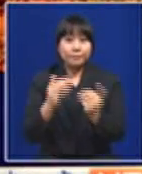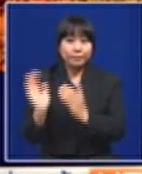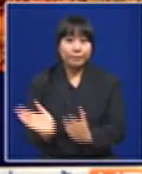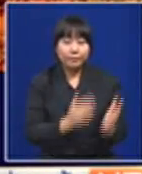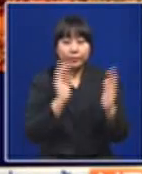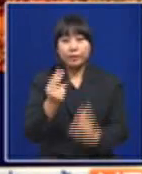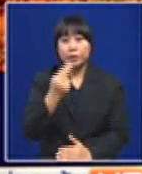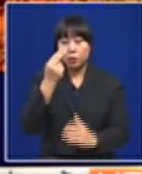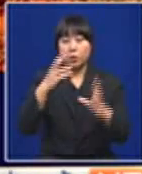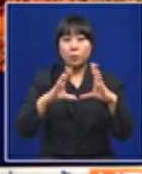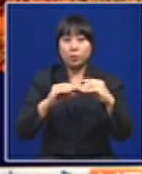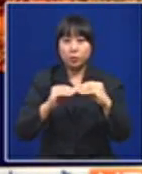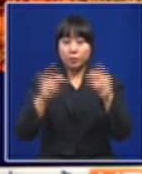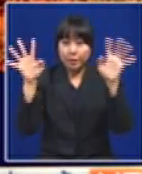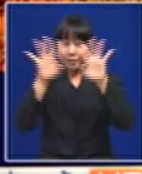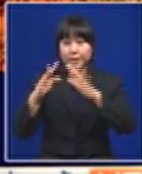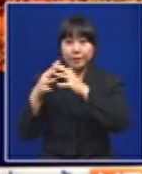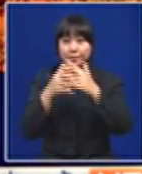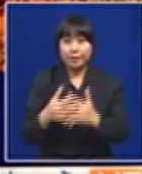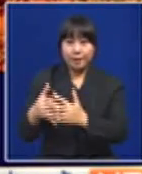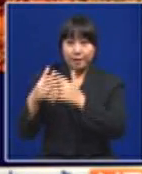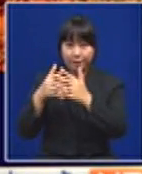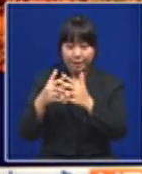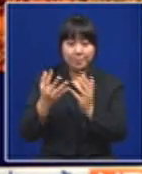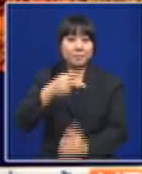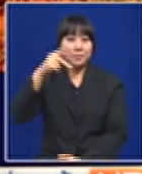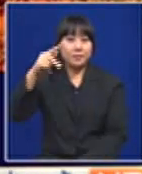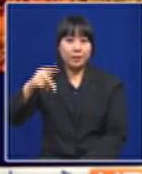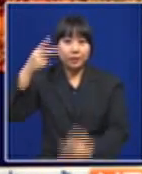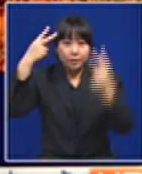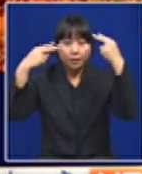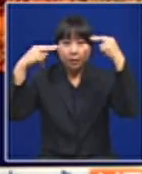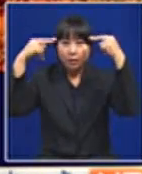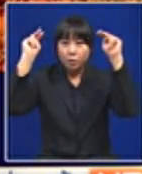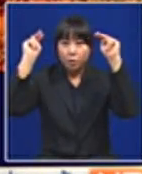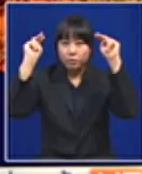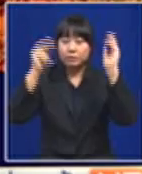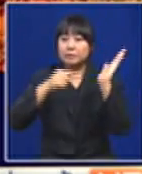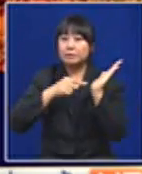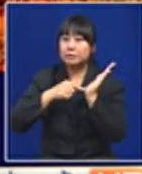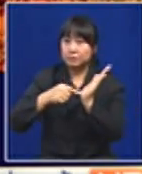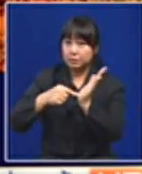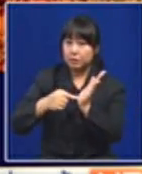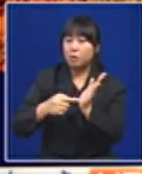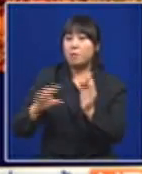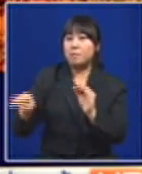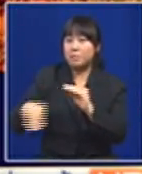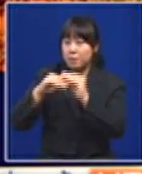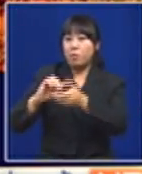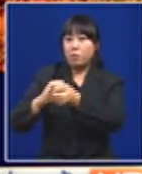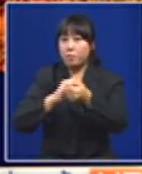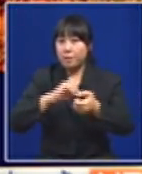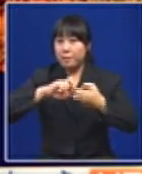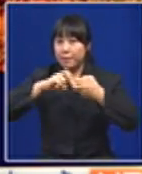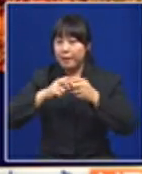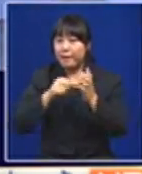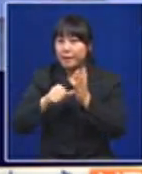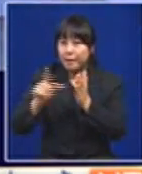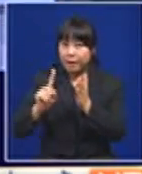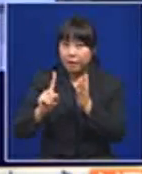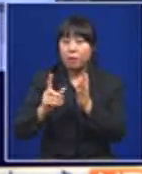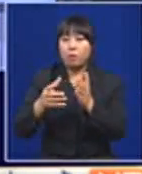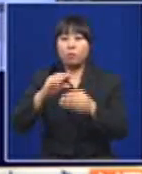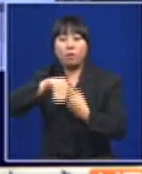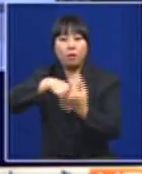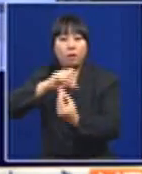การประชุมสุดยอดอาเซียนสหรัฐอย่างที่บอกไปนะคะเป็นสมัยพิเศษนะคะท่านนายกรัฐมนตรีก็เสนอขยายความร่วมมือในการแก้ปัญหาการชะลอตัวและก็ความผันผ